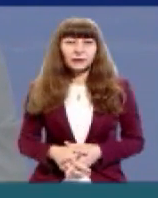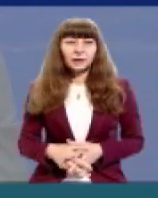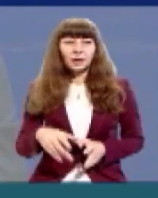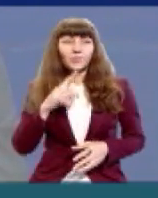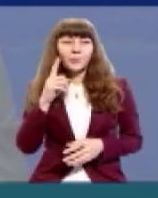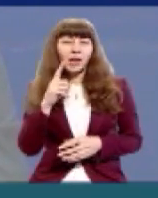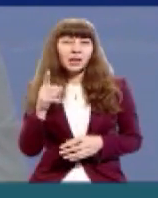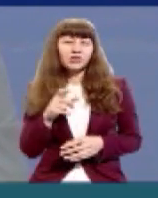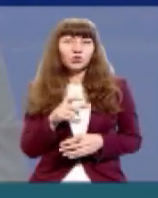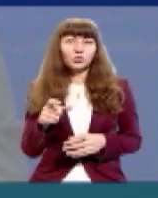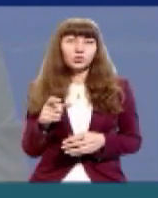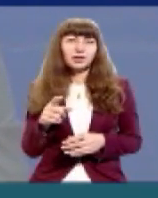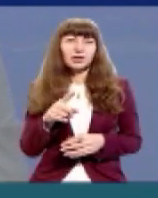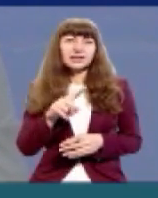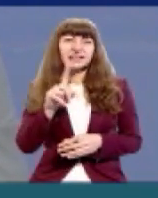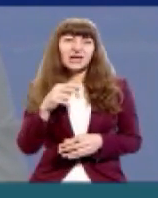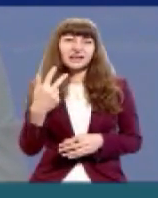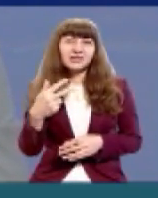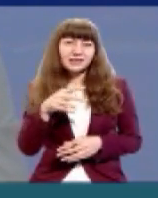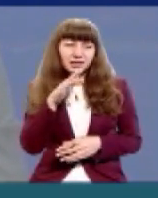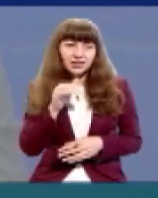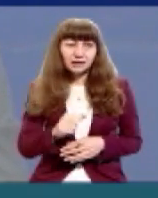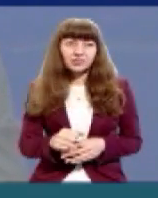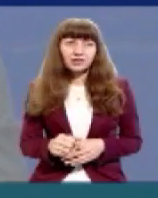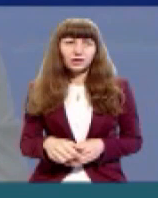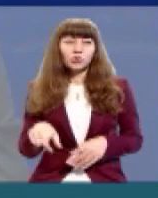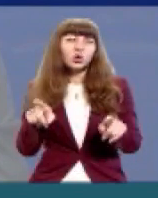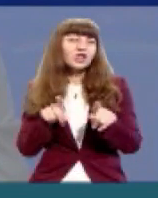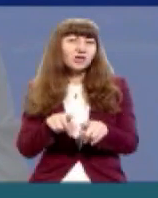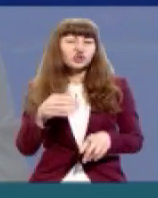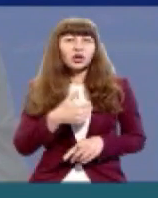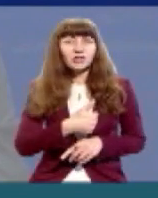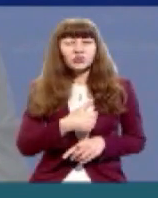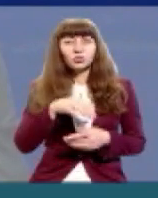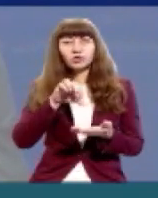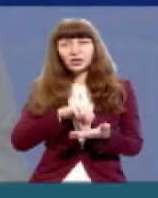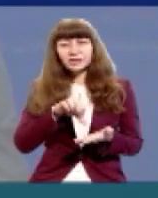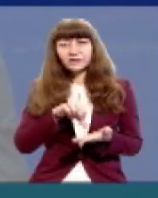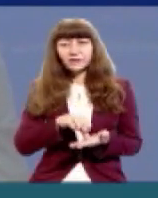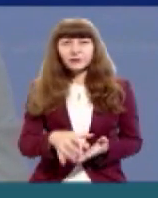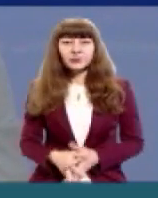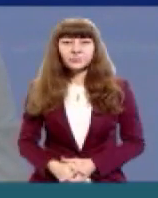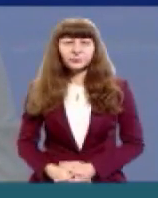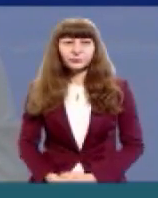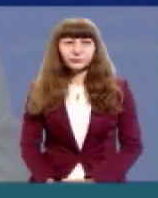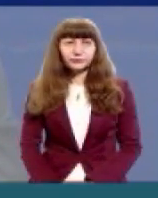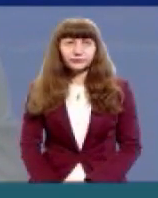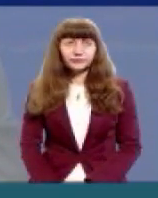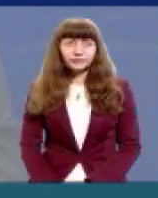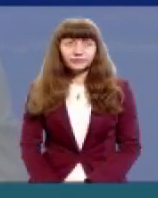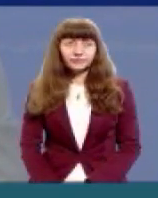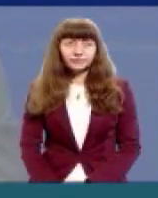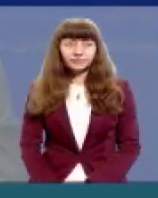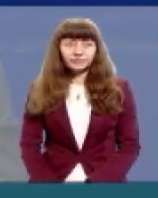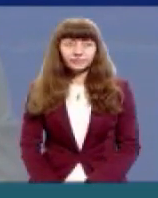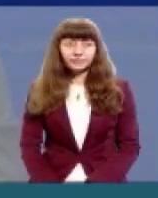молодежь, молодежь, которая за 30 лет, которые тоже хотят в какое-то свое время заниматься